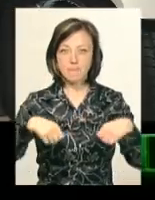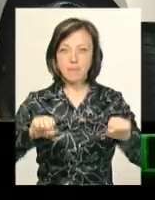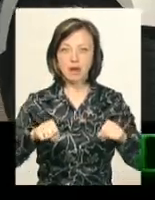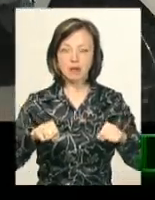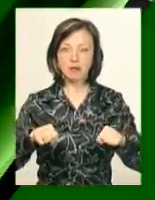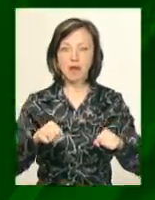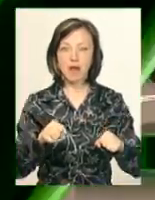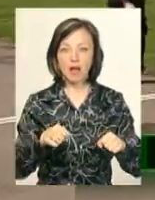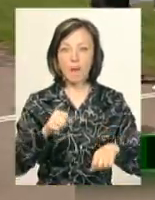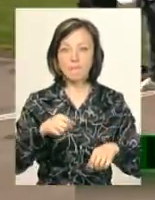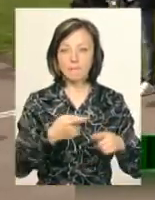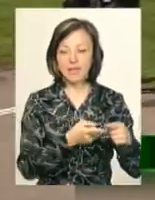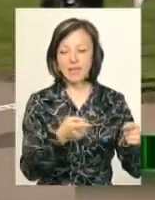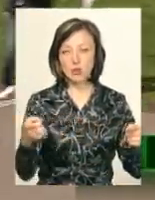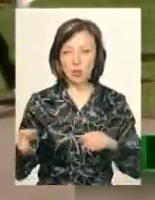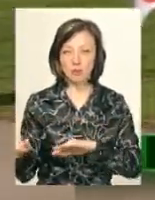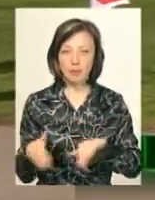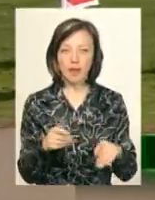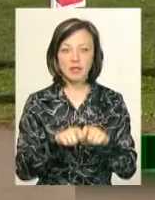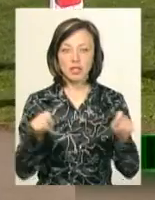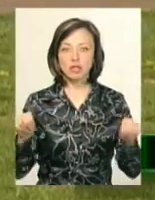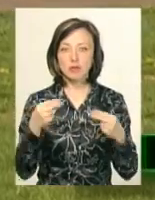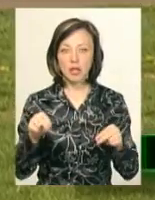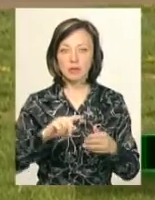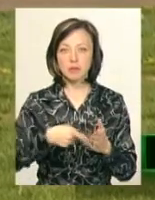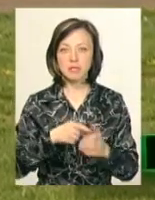байкерський мотосезон. Новини спорту. Відкритий чемпіонат міста